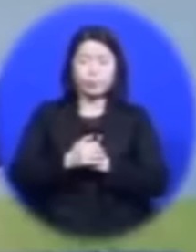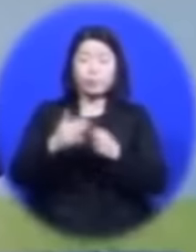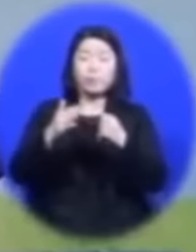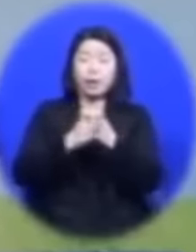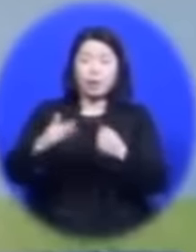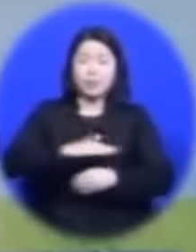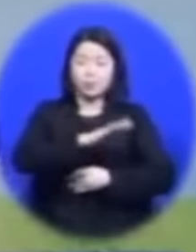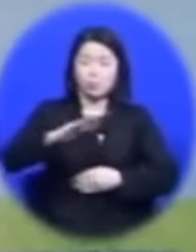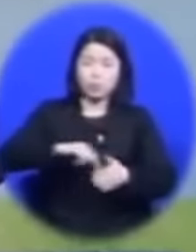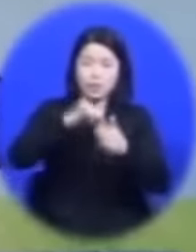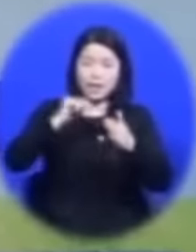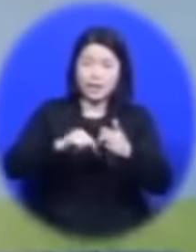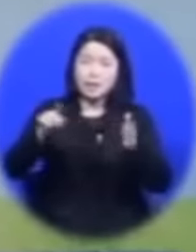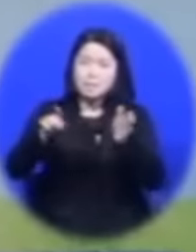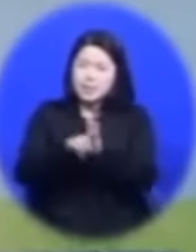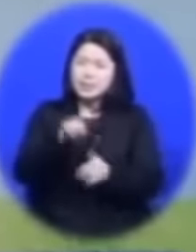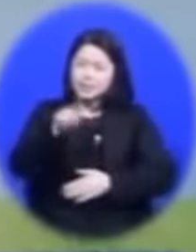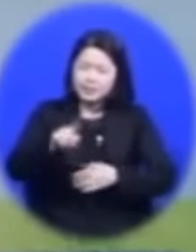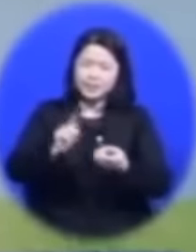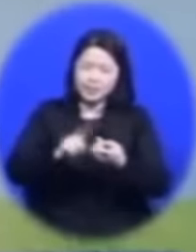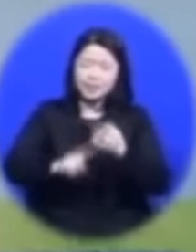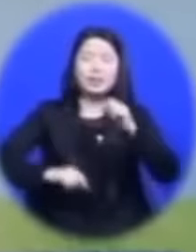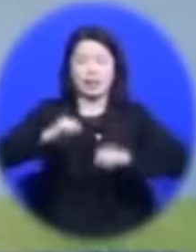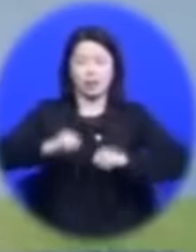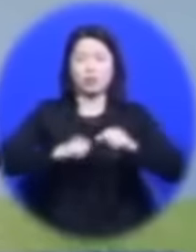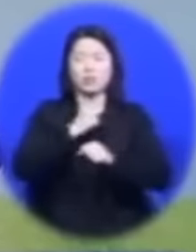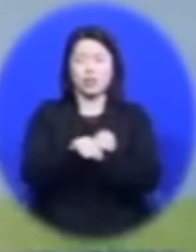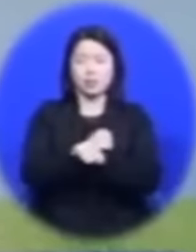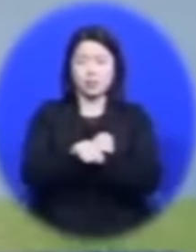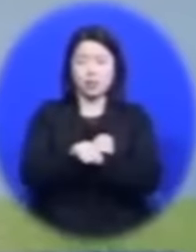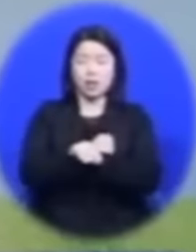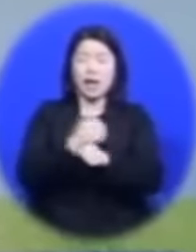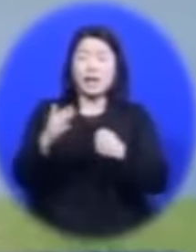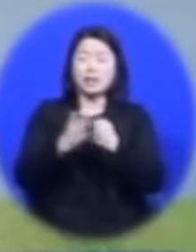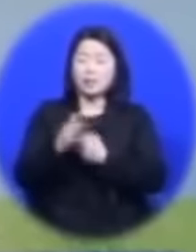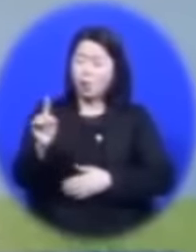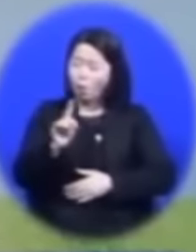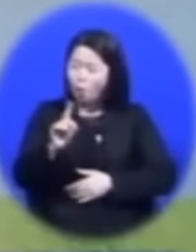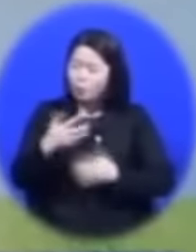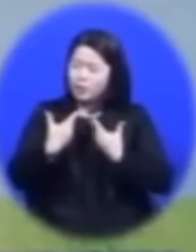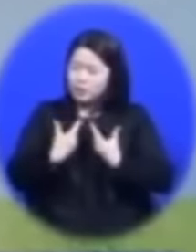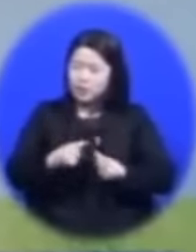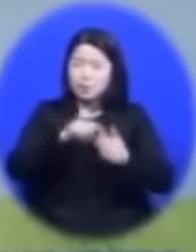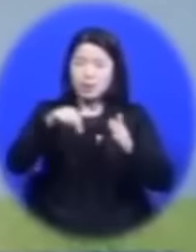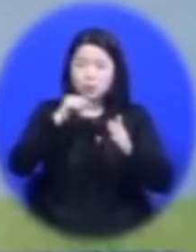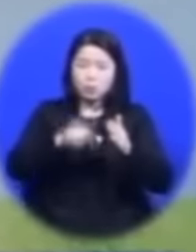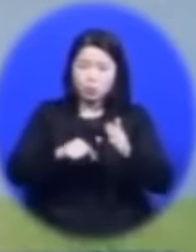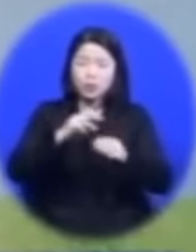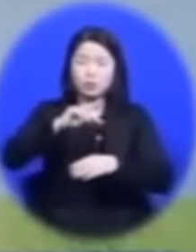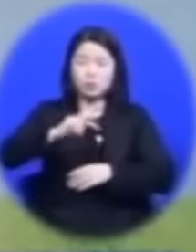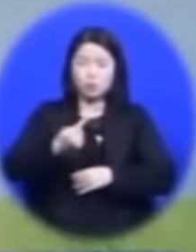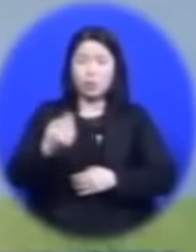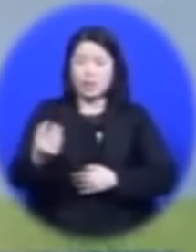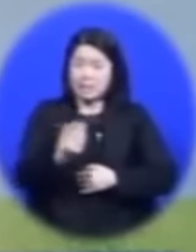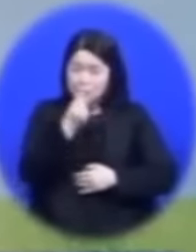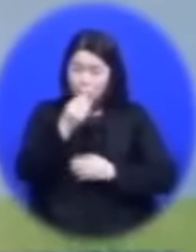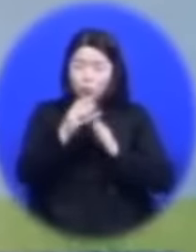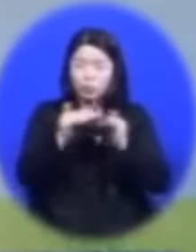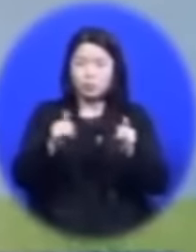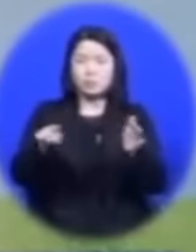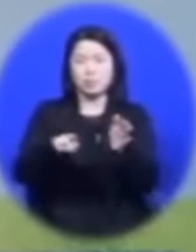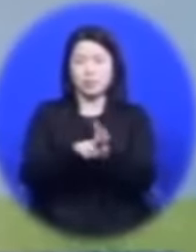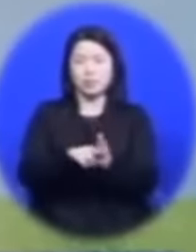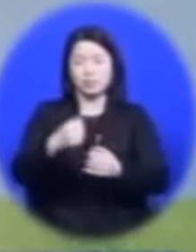그래서 우리 안에 믿음이 그 자체가 역사합니다. 그래서 어떤 절망에서라도 성도는 믿음을 지키게 되어